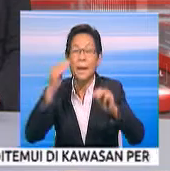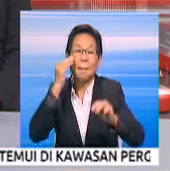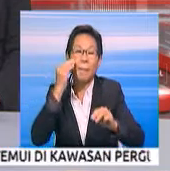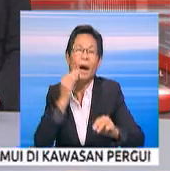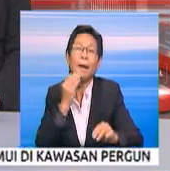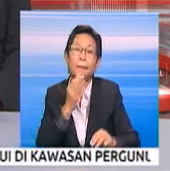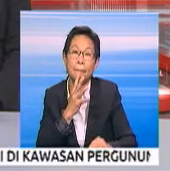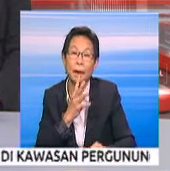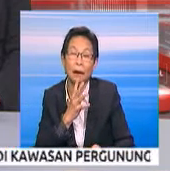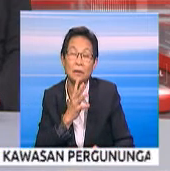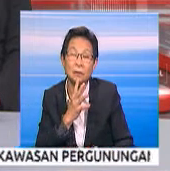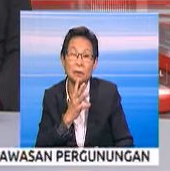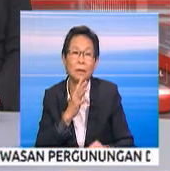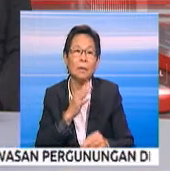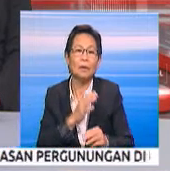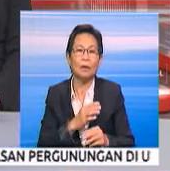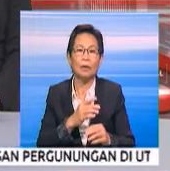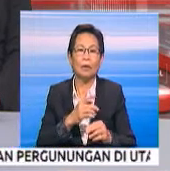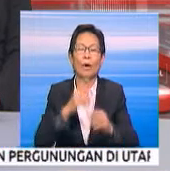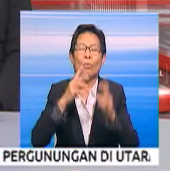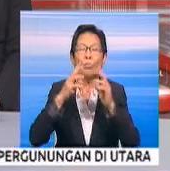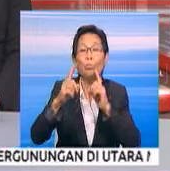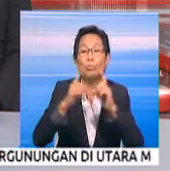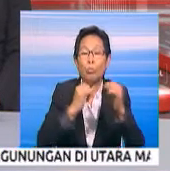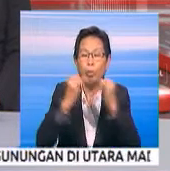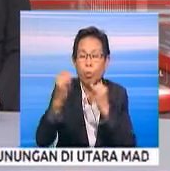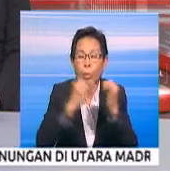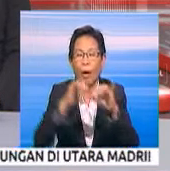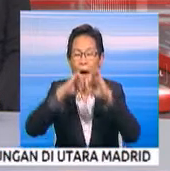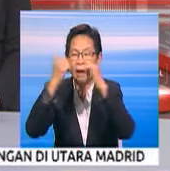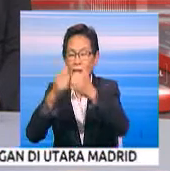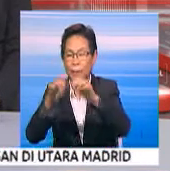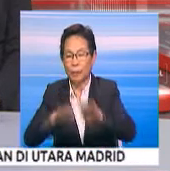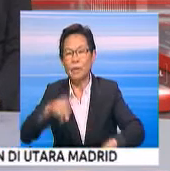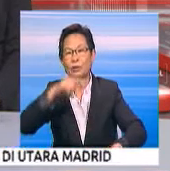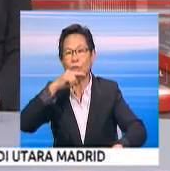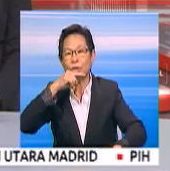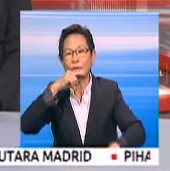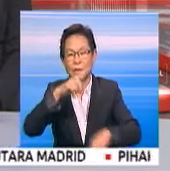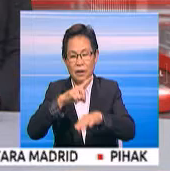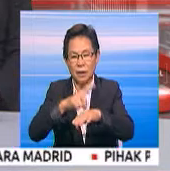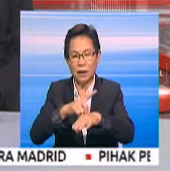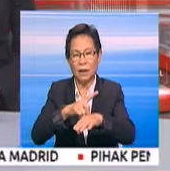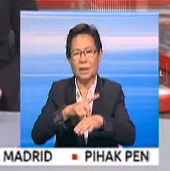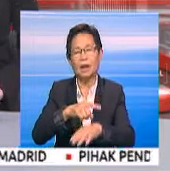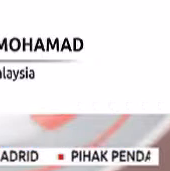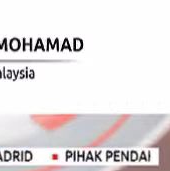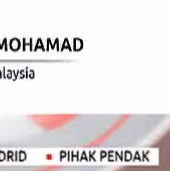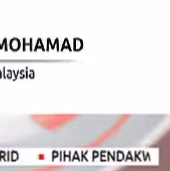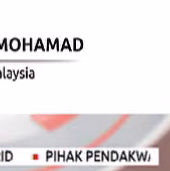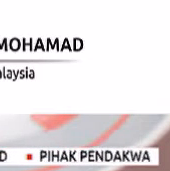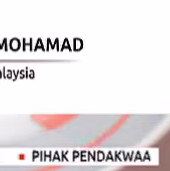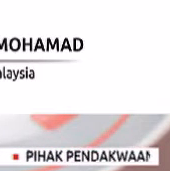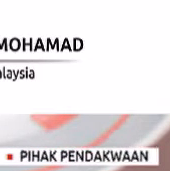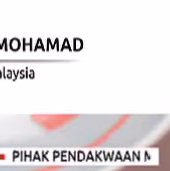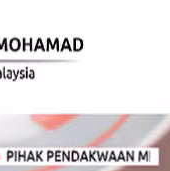Dr. Mahathir Mohamad menerusi sesi wawancara dengan agensi berita Rusia Sputnik di Vladivostok.